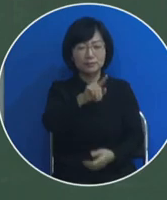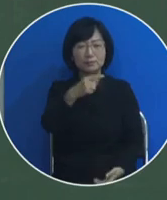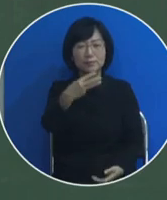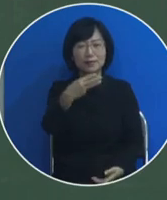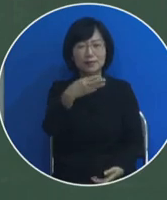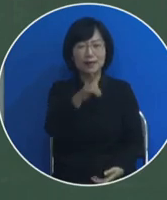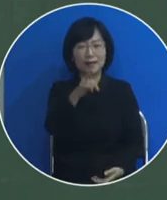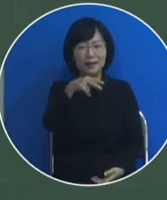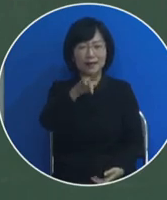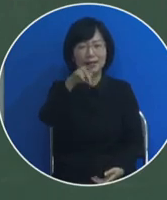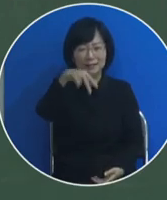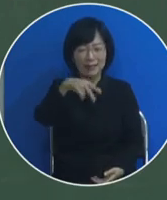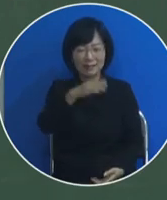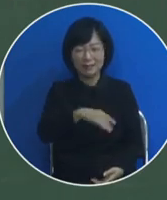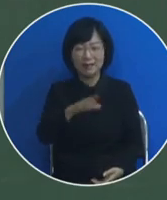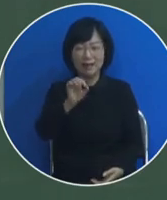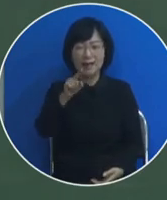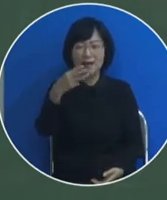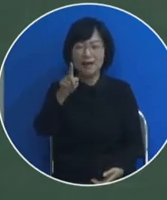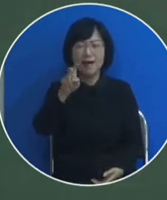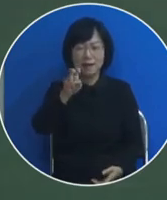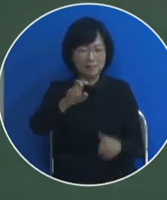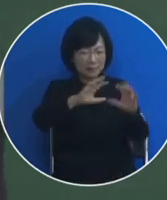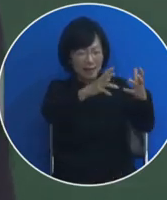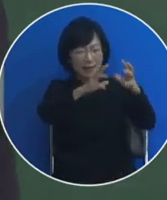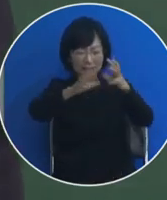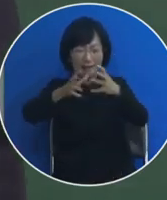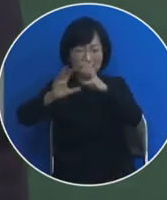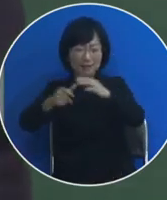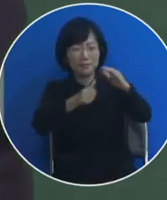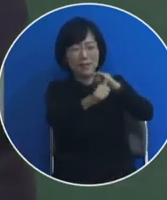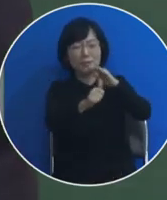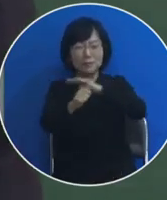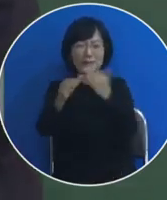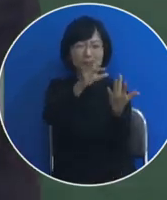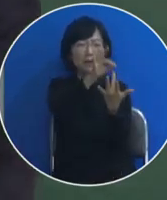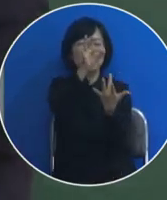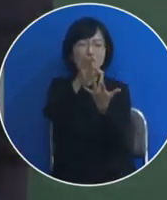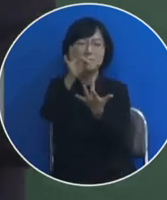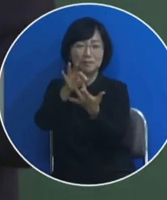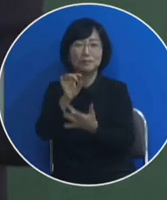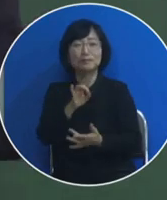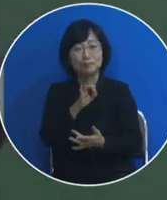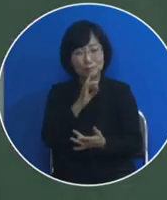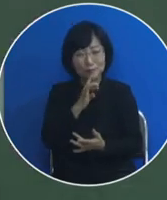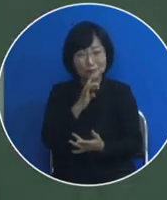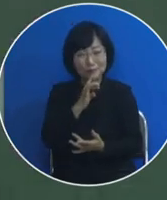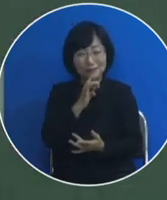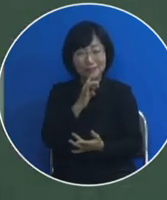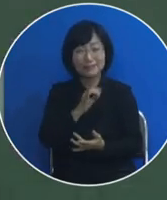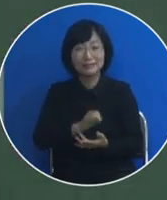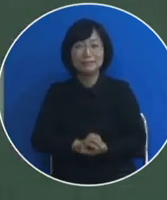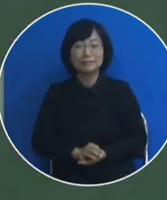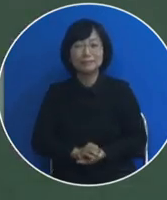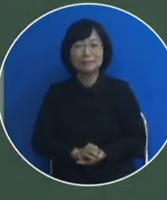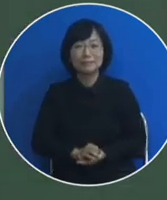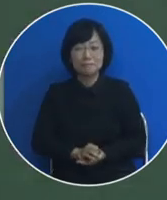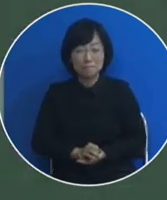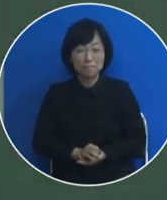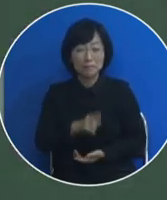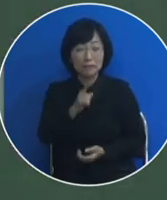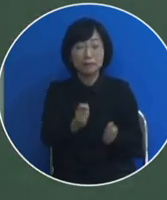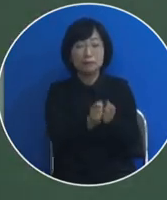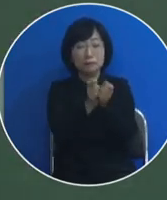Egypt, Philistine, Aram, we see that all them, they were the important points at that time. 그래서 그들은 응답을 받는다가 아니고 받을 수밖에